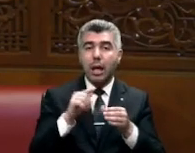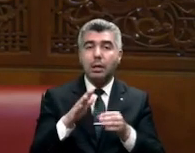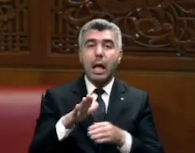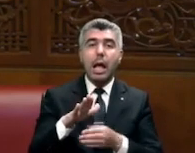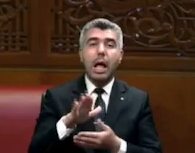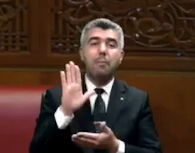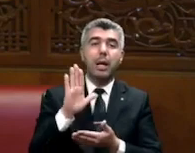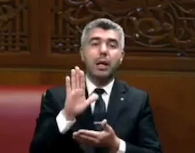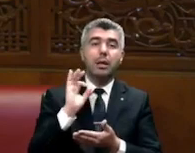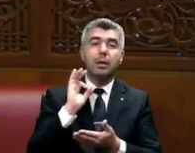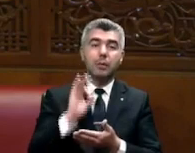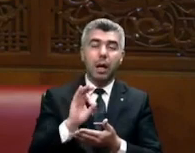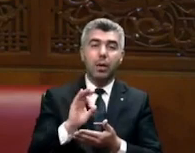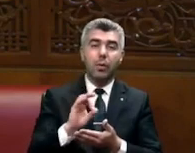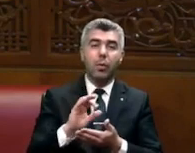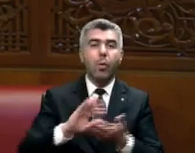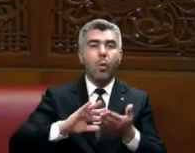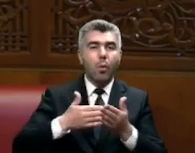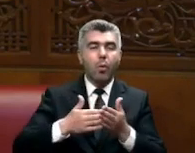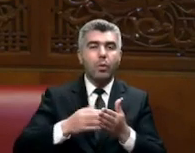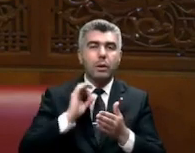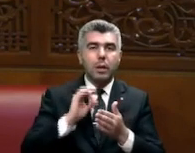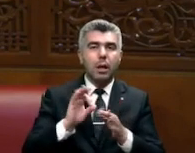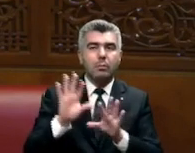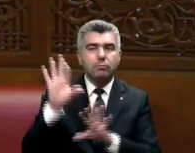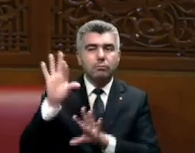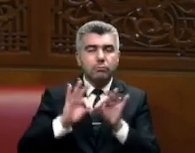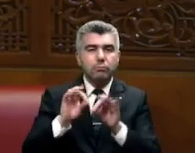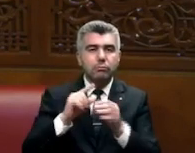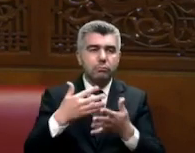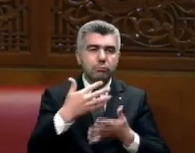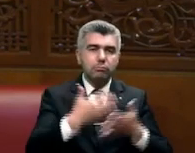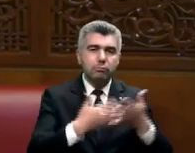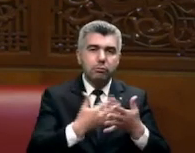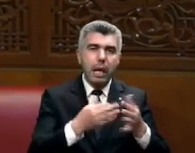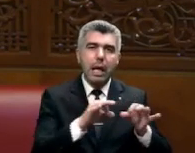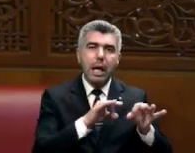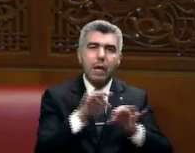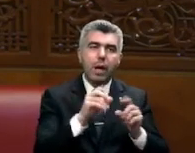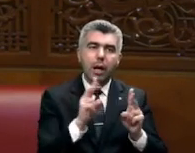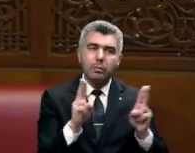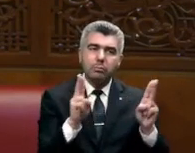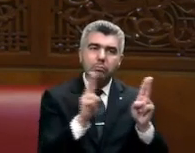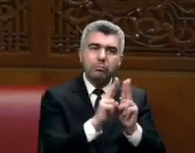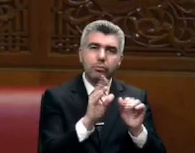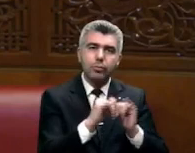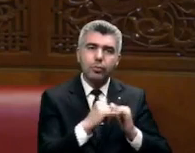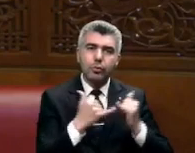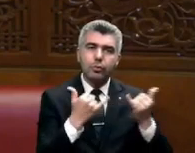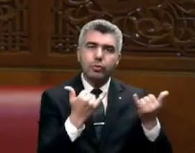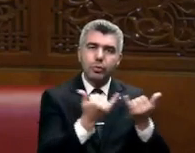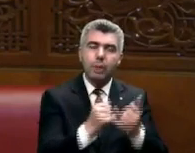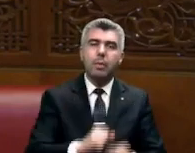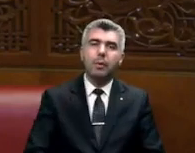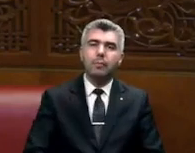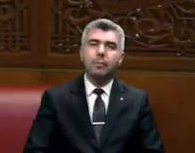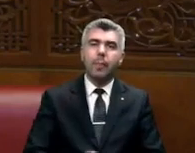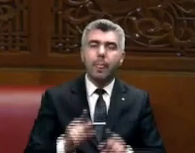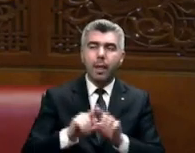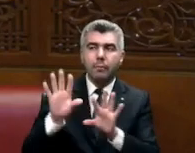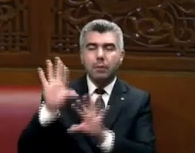وكفاءة هي اللي ستقوم بدراسة الترشيحات وإجراء المقابلات مع المترشحين من أجل